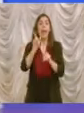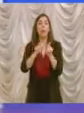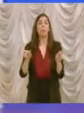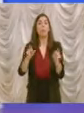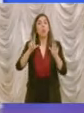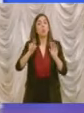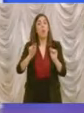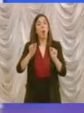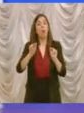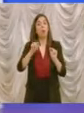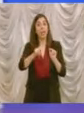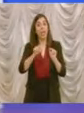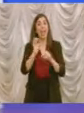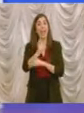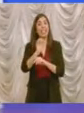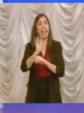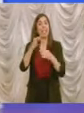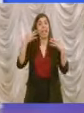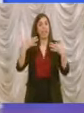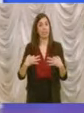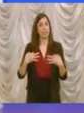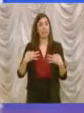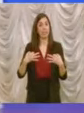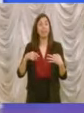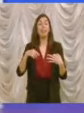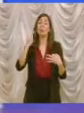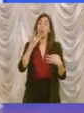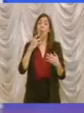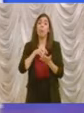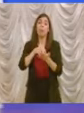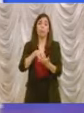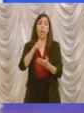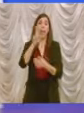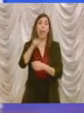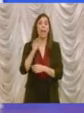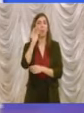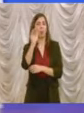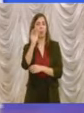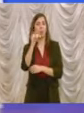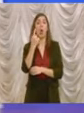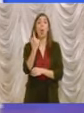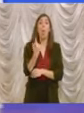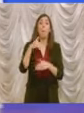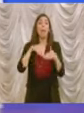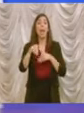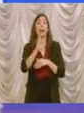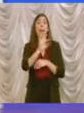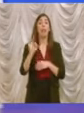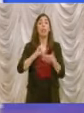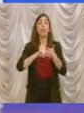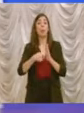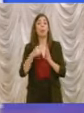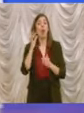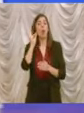e attenzione investiamo anche sul futuro a un miliardo e 400 milioni vanno al rafforzamento